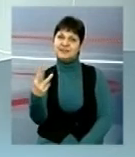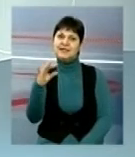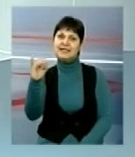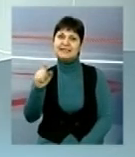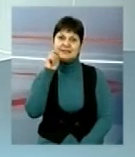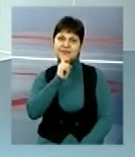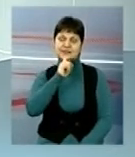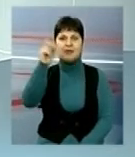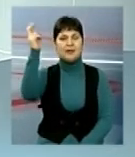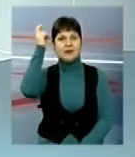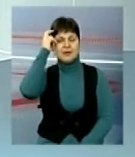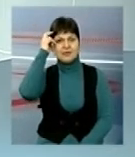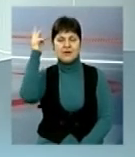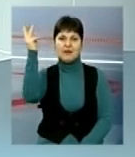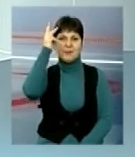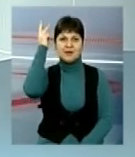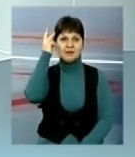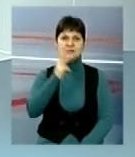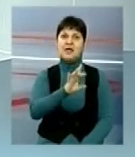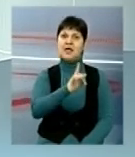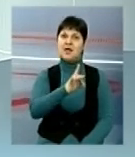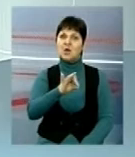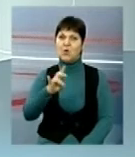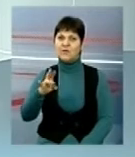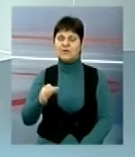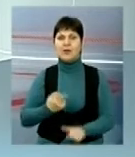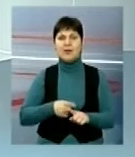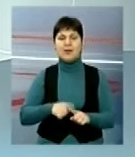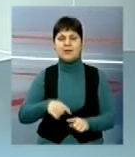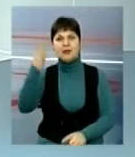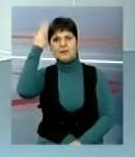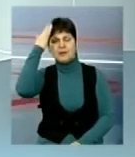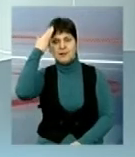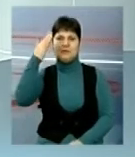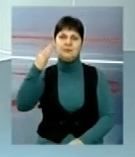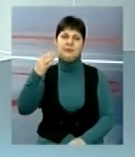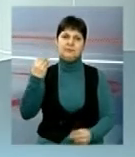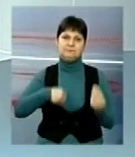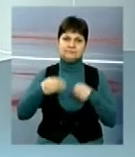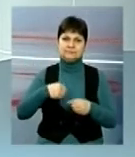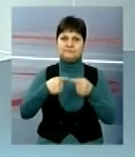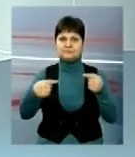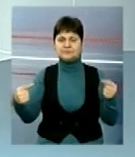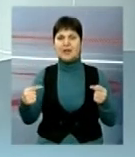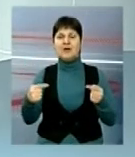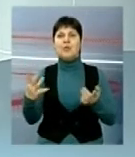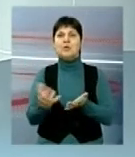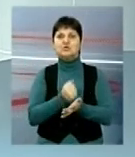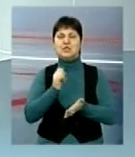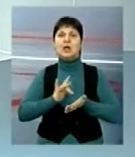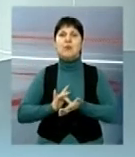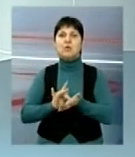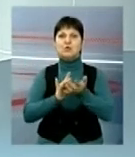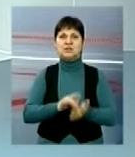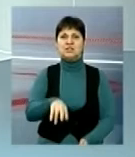Вінниці, Києва, Хмельницького та Рівного. Демонстрували як зовнішні дані, так і інтелект. Переможці отримали подорож до Діснейленду, а